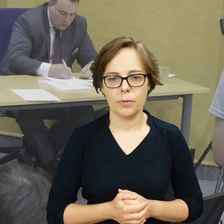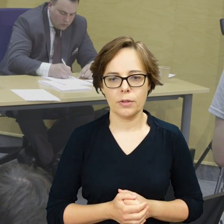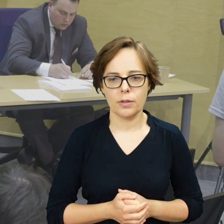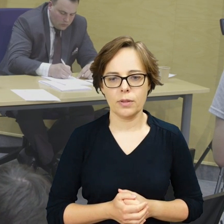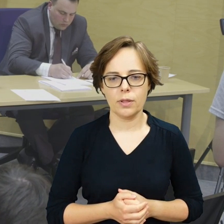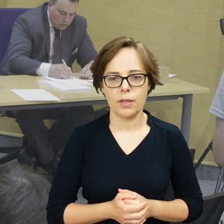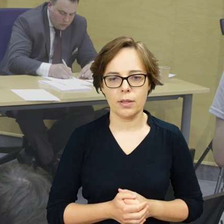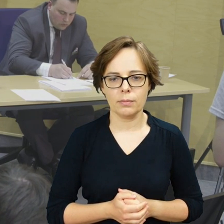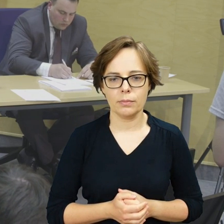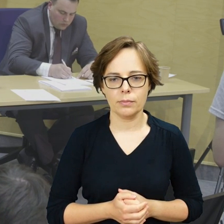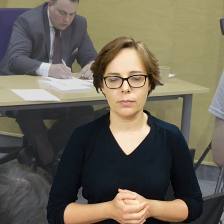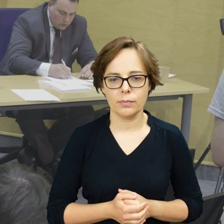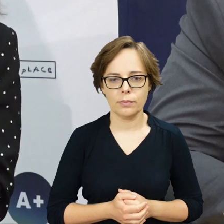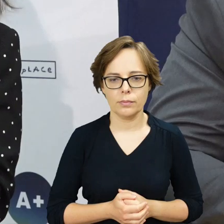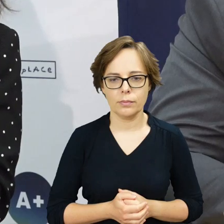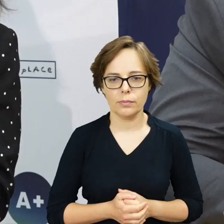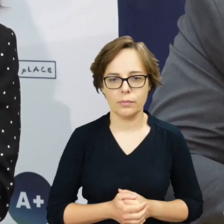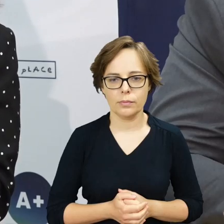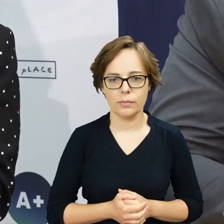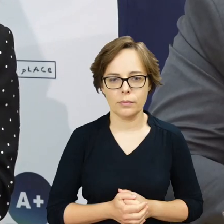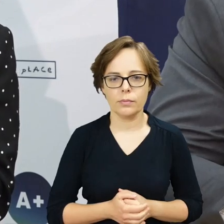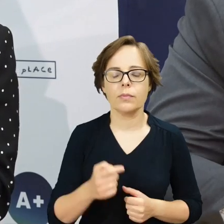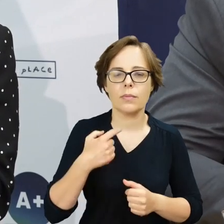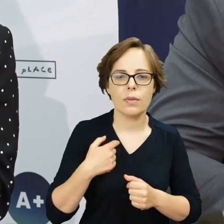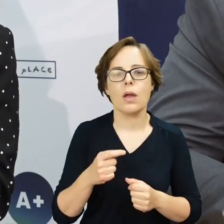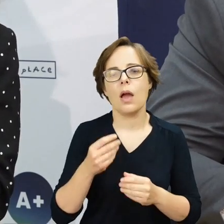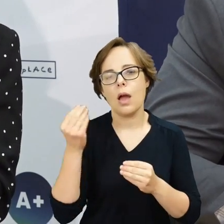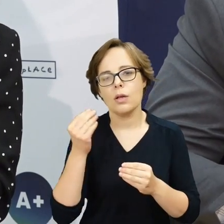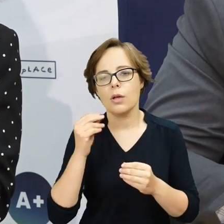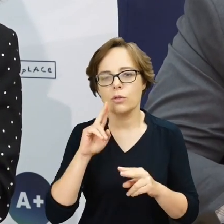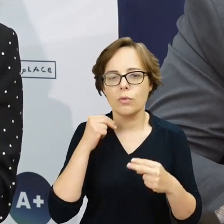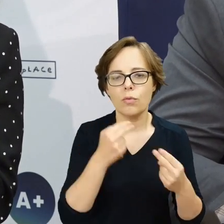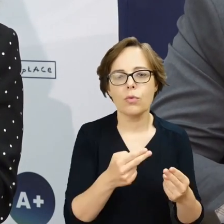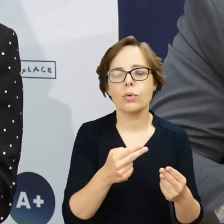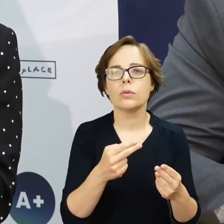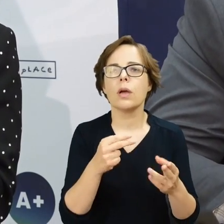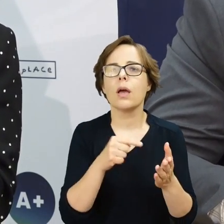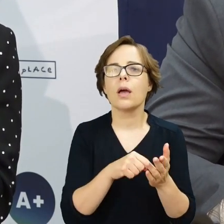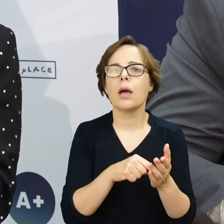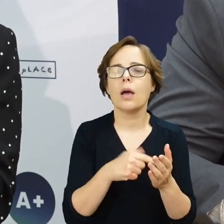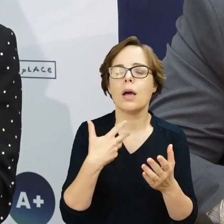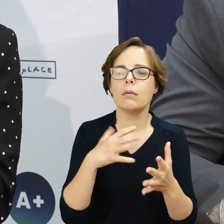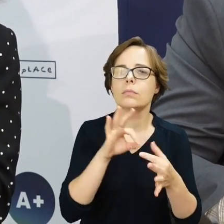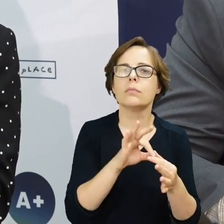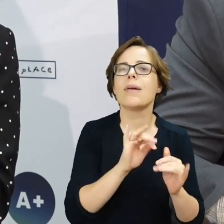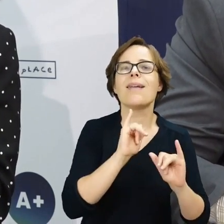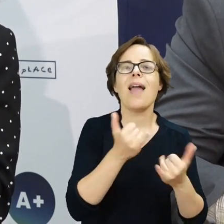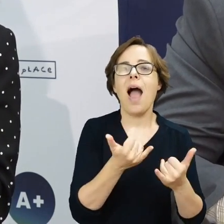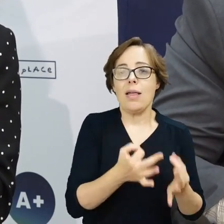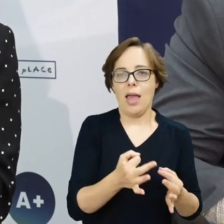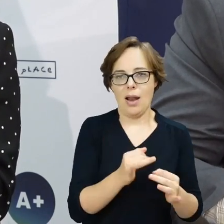Zacznę jednak od tego, choć na chwilę, wrócę się do tego, jak jest, ale nie z perspektywy nawet